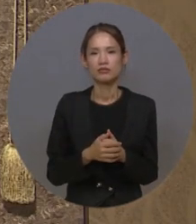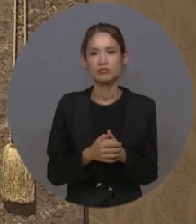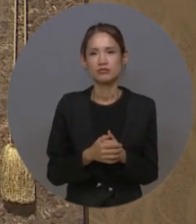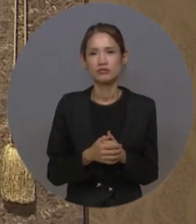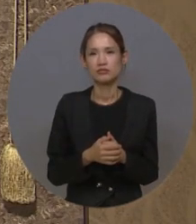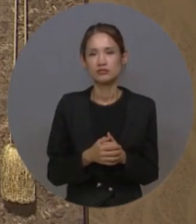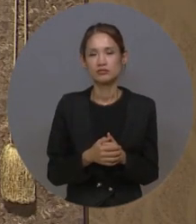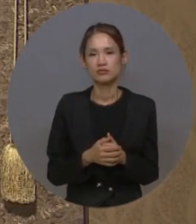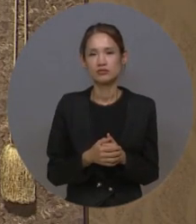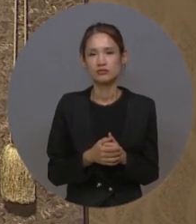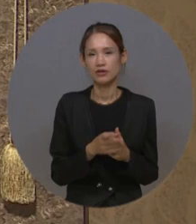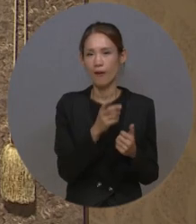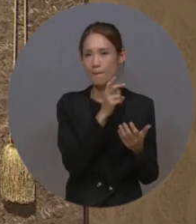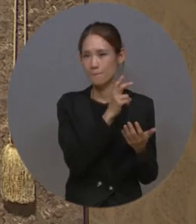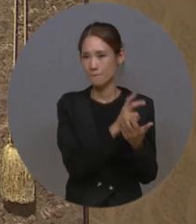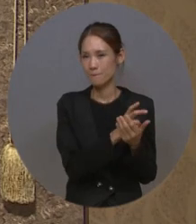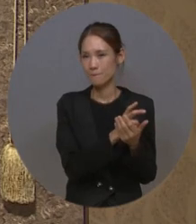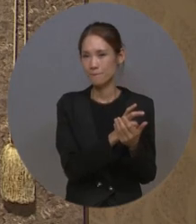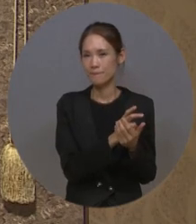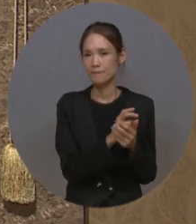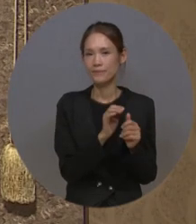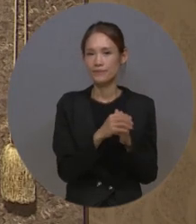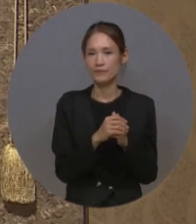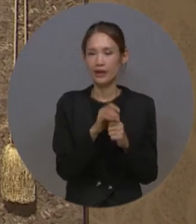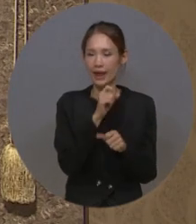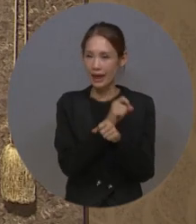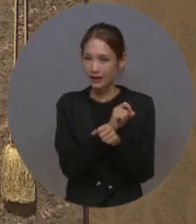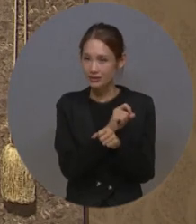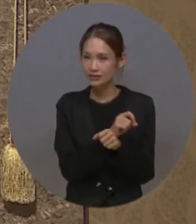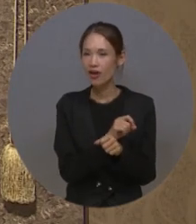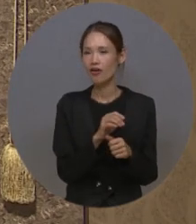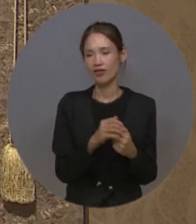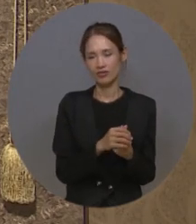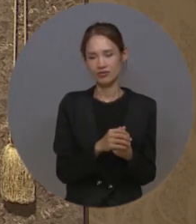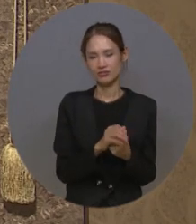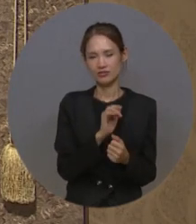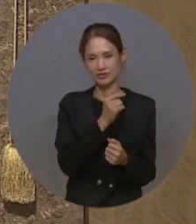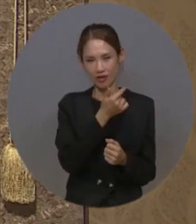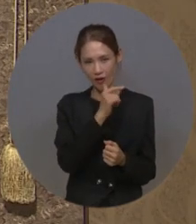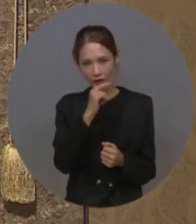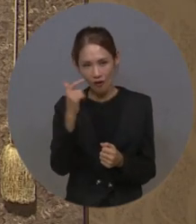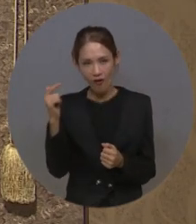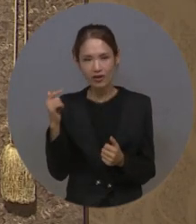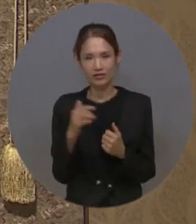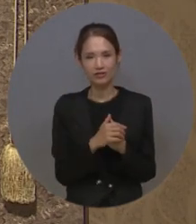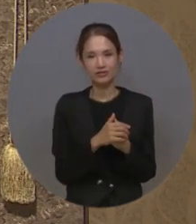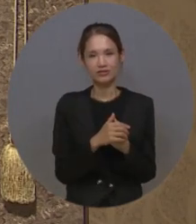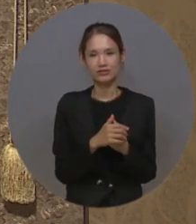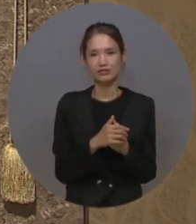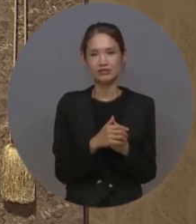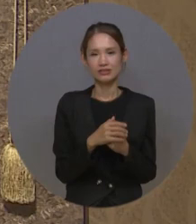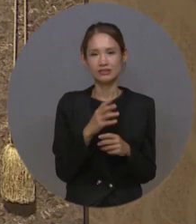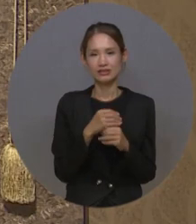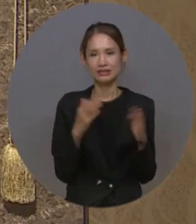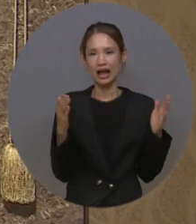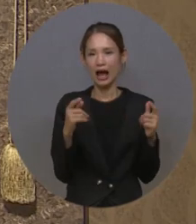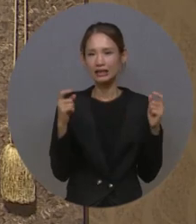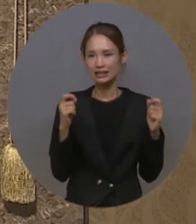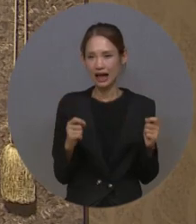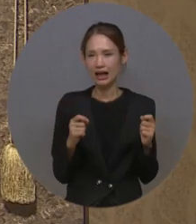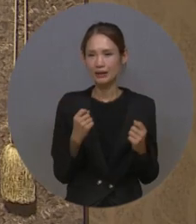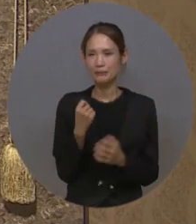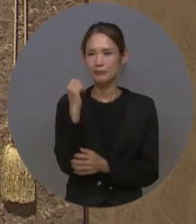그 이 법적인 문제, 행정적인 문제, 뭐 여러 가지들을 정말 이 짧은 시간에 말할 수는 없어요.